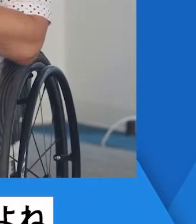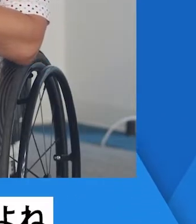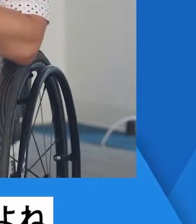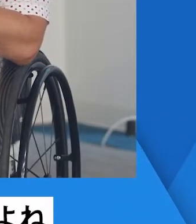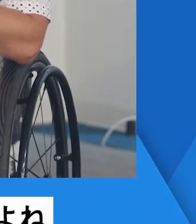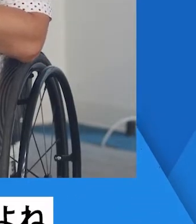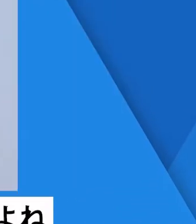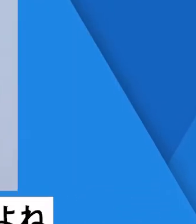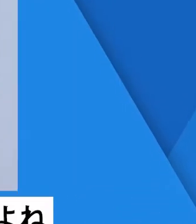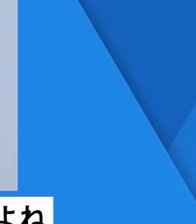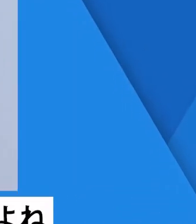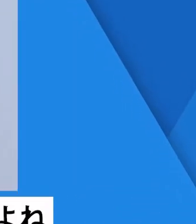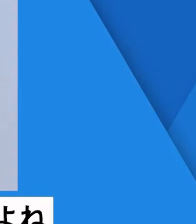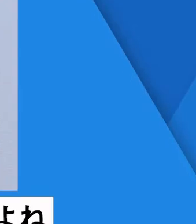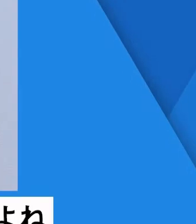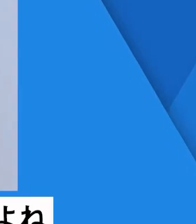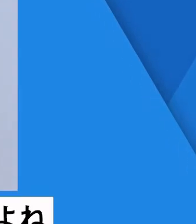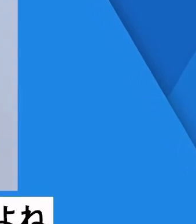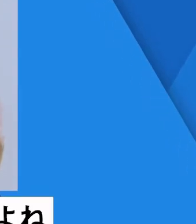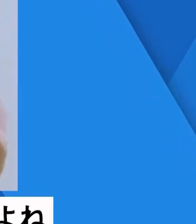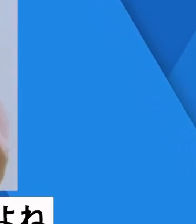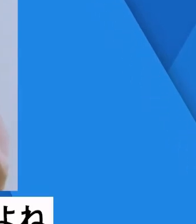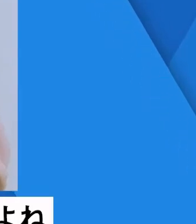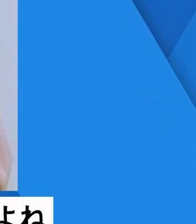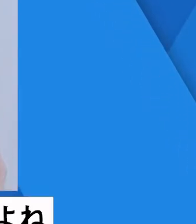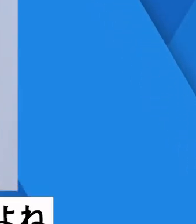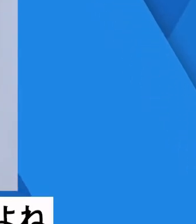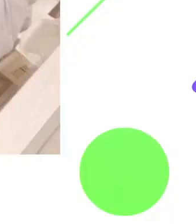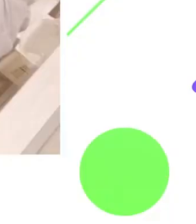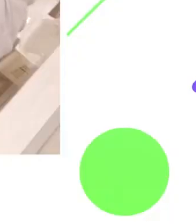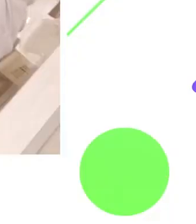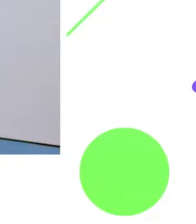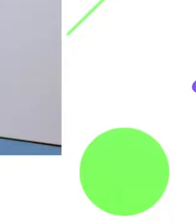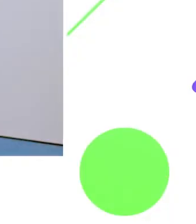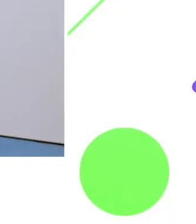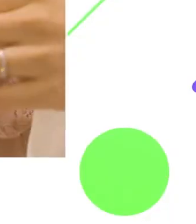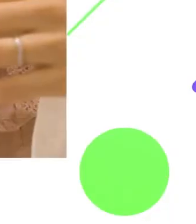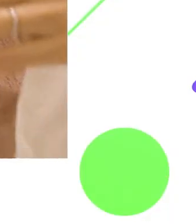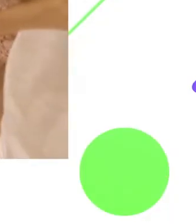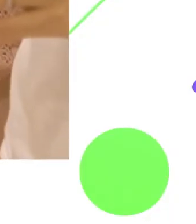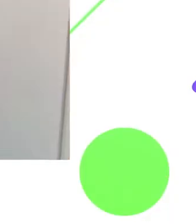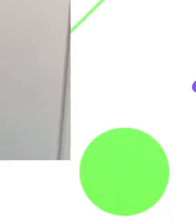トイレって結構いろんな人が困ってるんですよね。